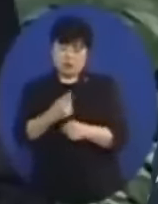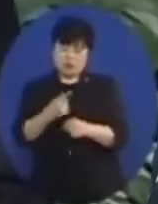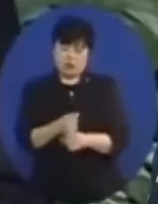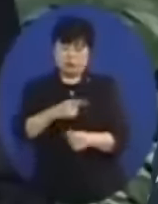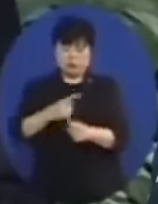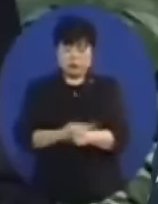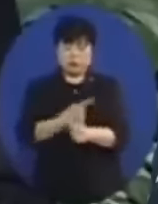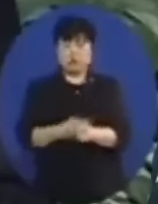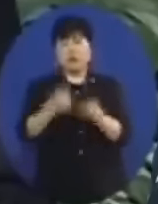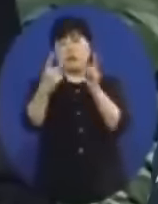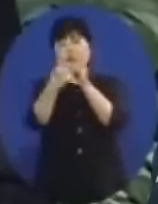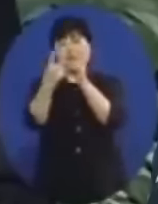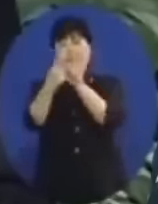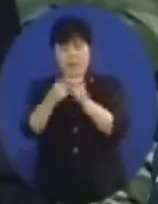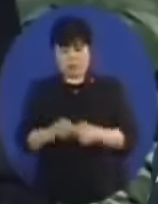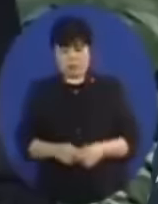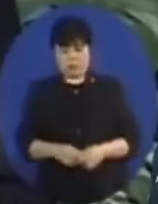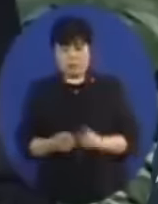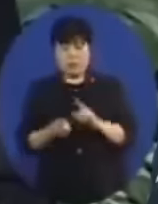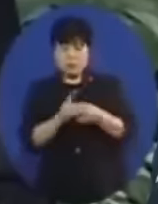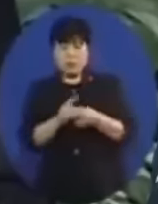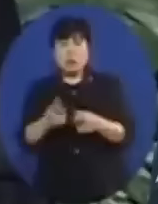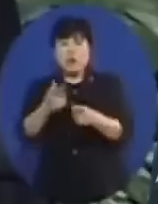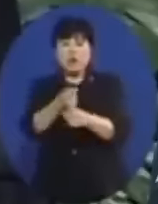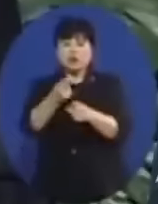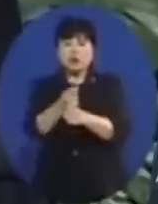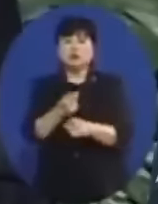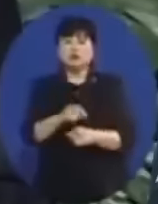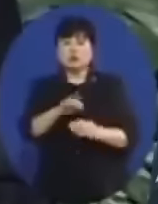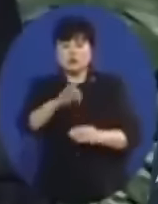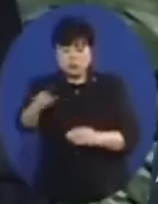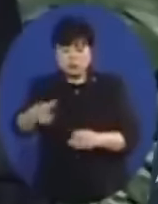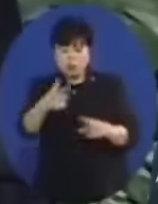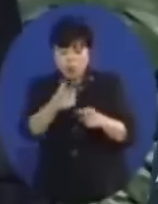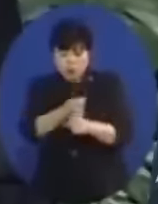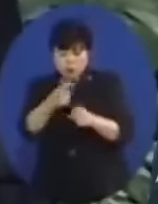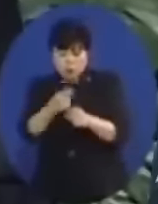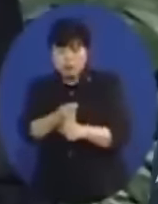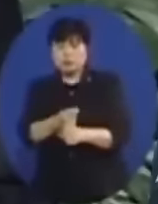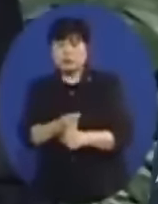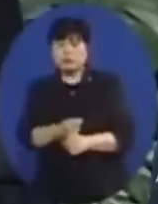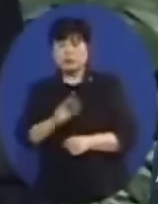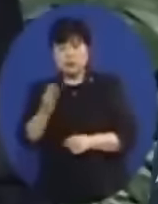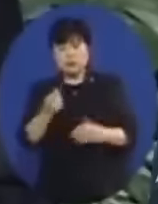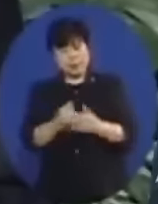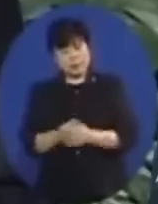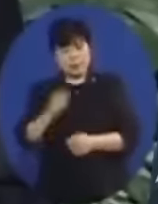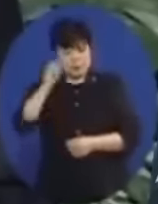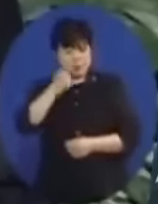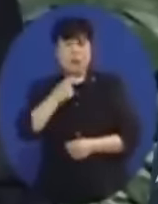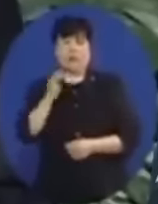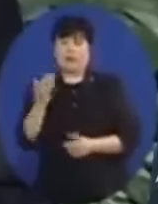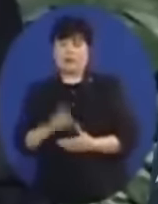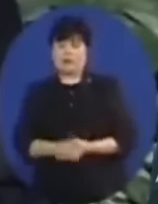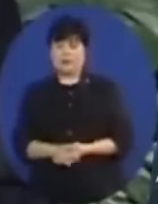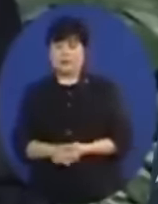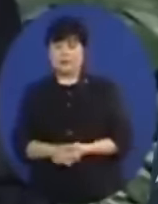자동적으로 내가 원수를 안 만들라 해도 이웃이 나를 원수로 대하는데 어떻게 합니까?